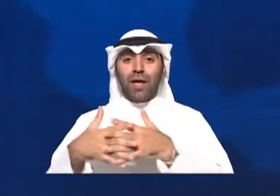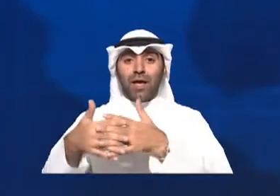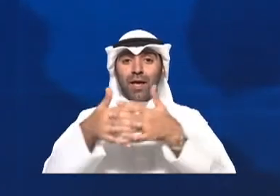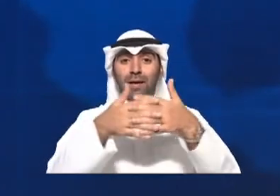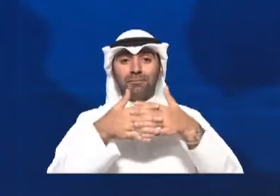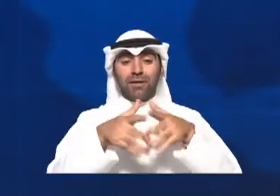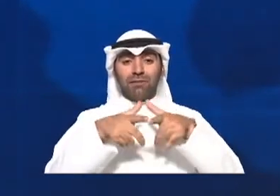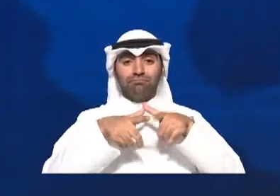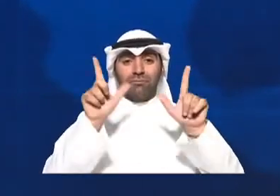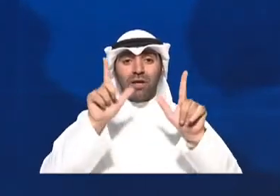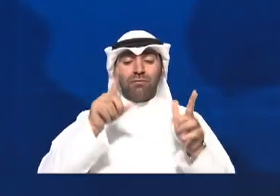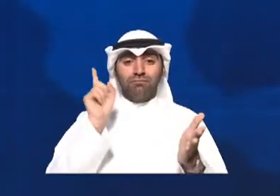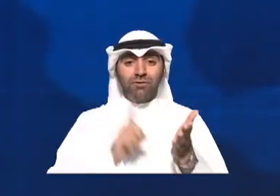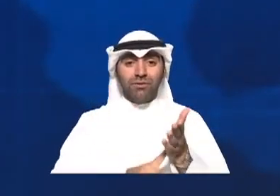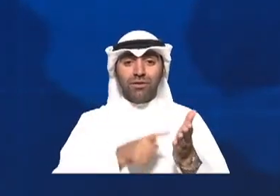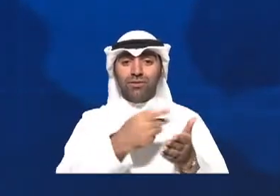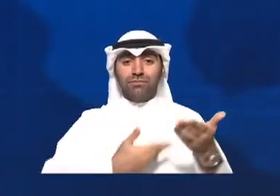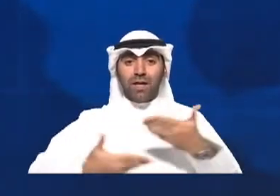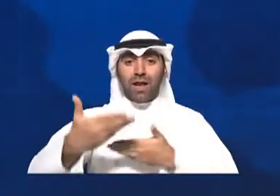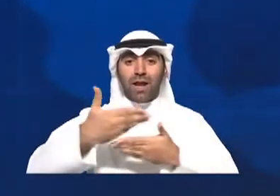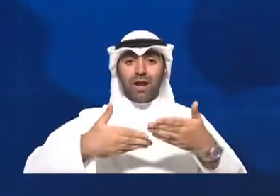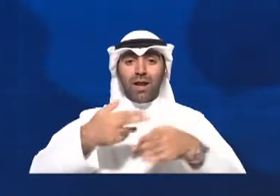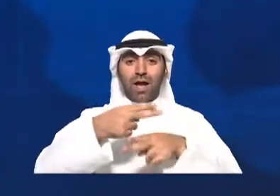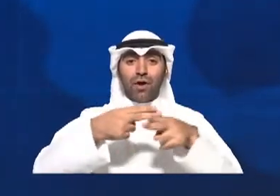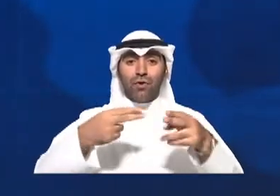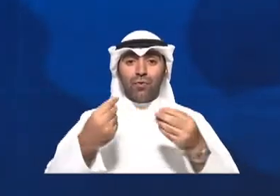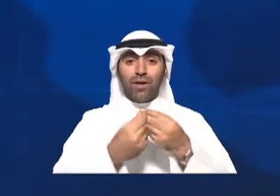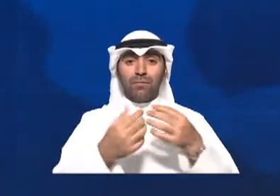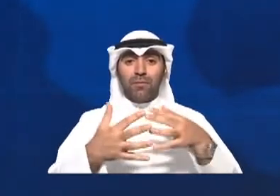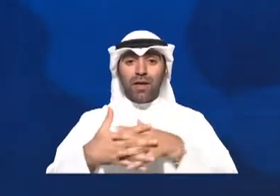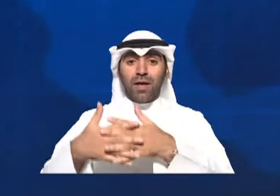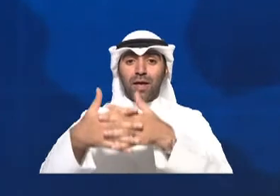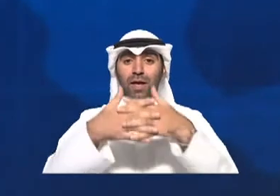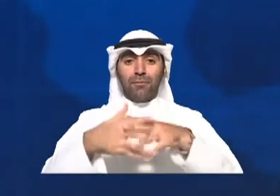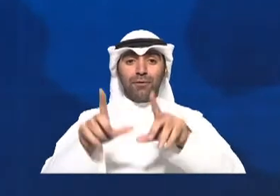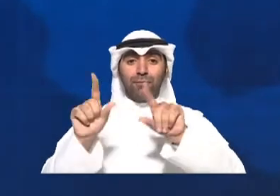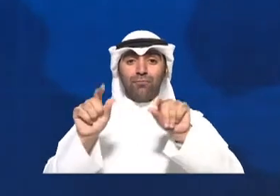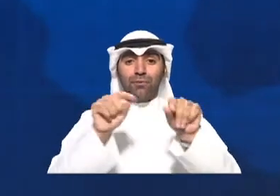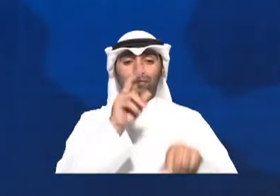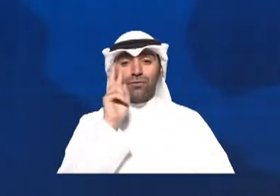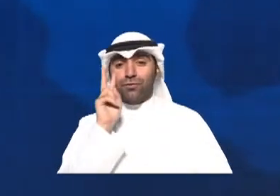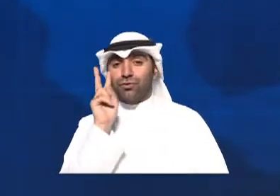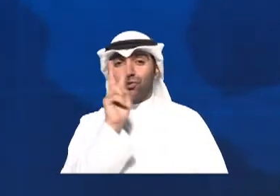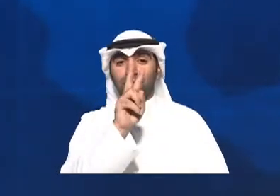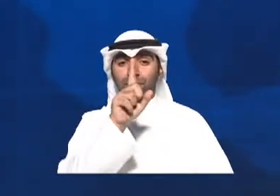الذي يعكسه هذا على صعيد العلاقات بين الكويت والولايات المتحدة إليك؟ تفضل.